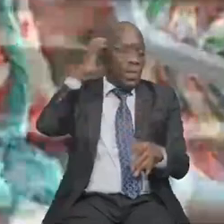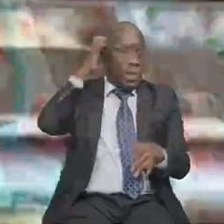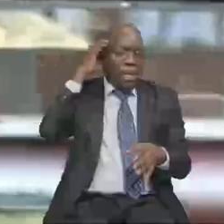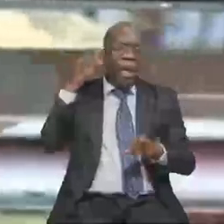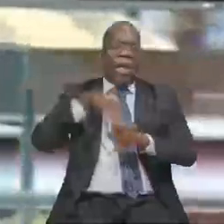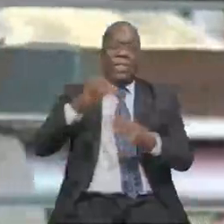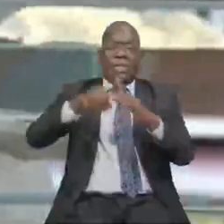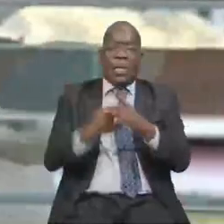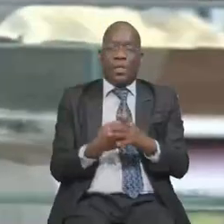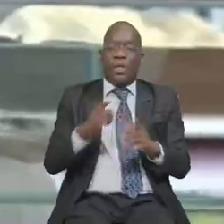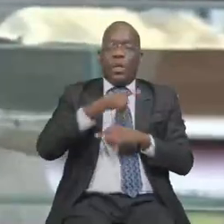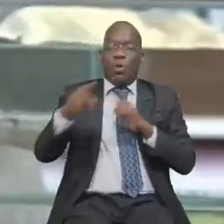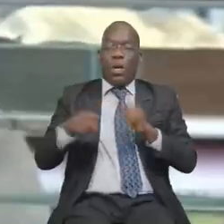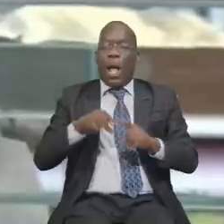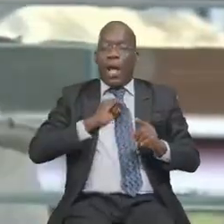quand je continue à élever,